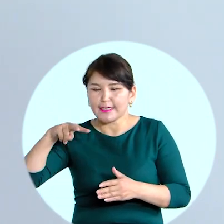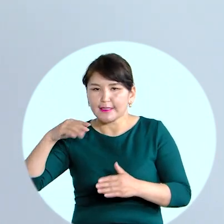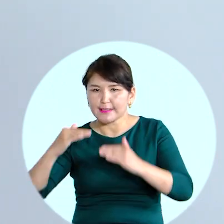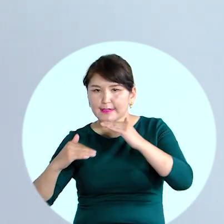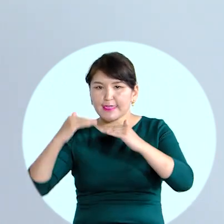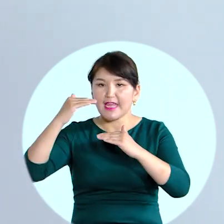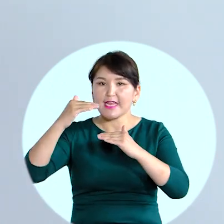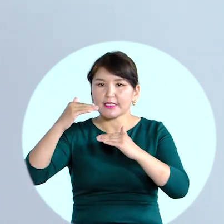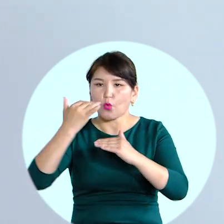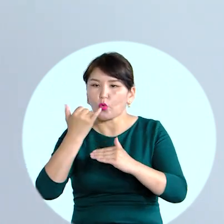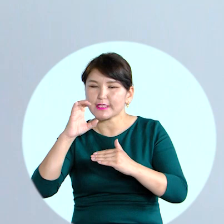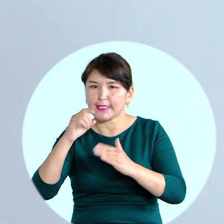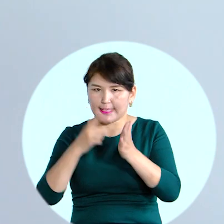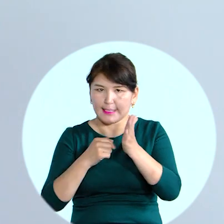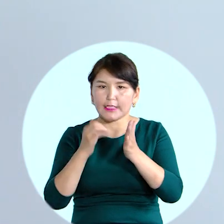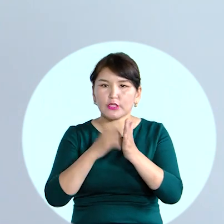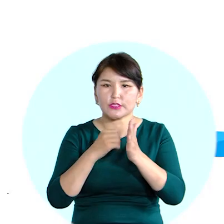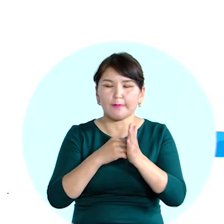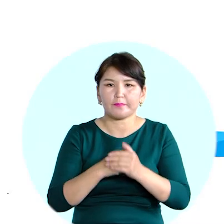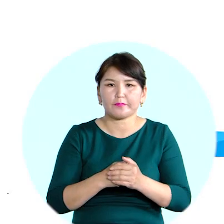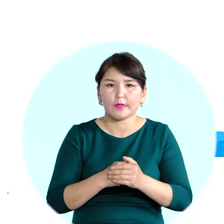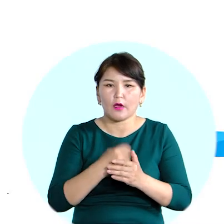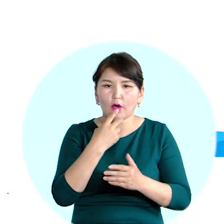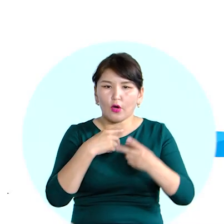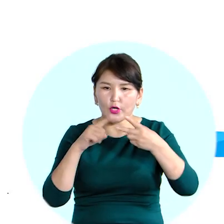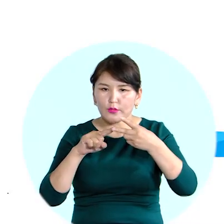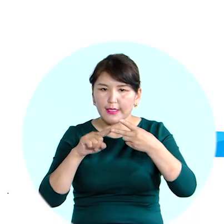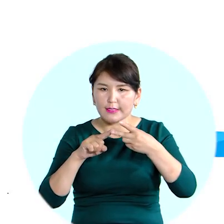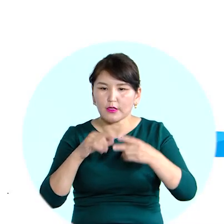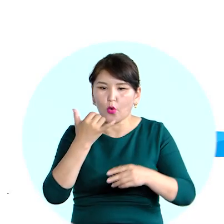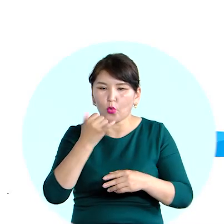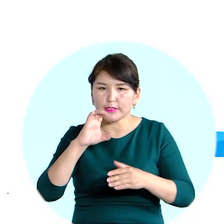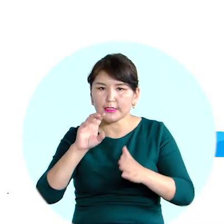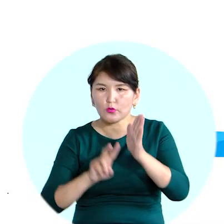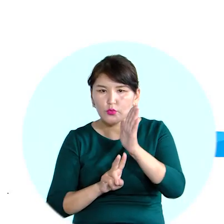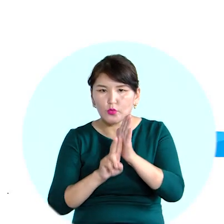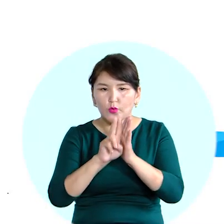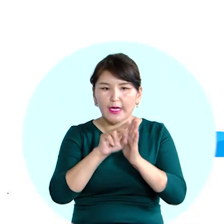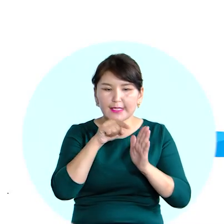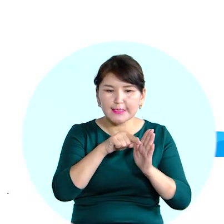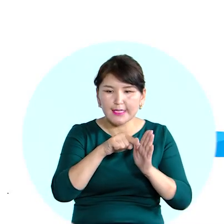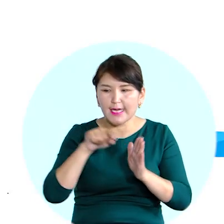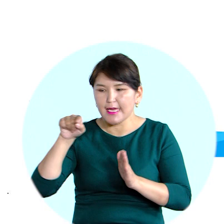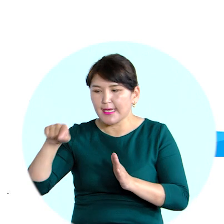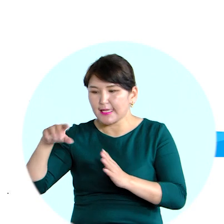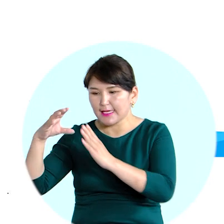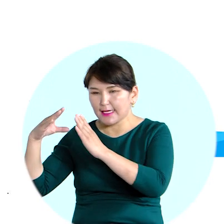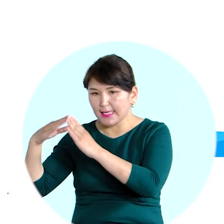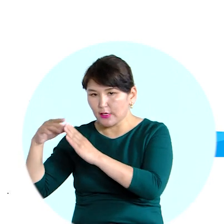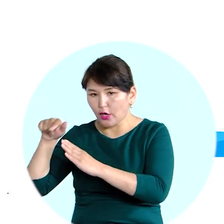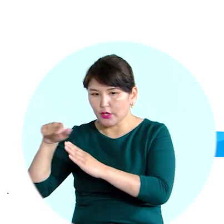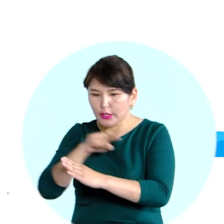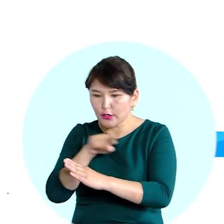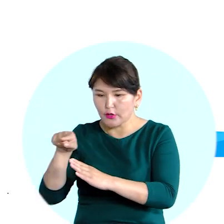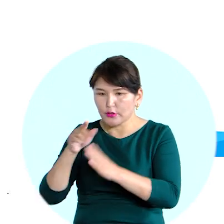гэр хорооллын буюу хязгаарлагдсан усны нөөцтэй байгаа хүн унд болон ахуйн хэрэглээндээ дор хаяж нэг хүн 20